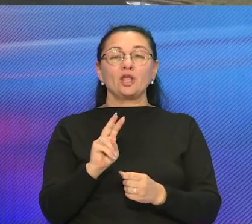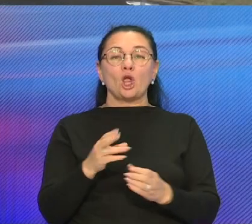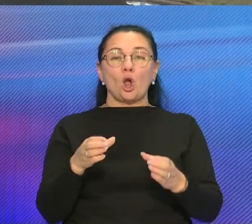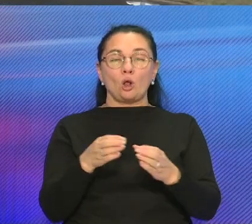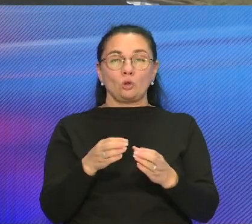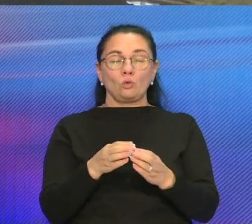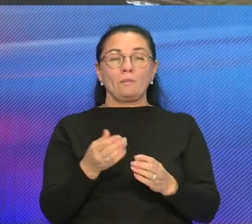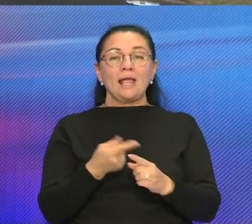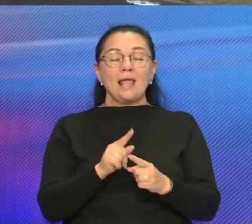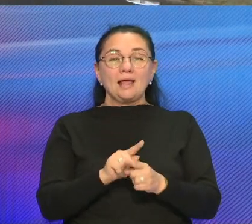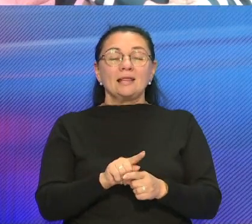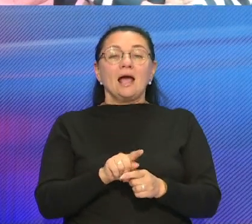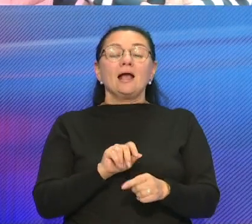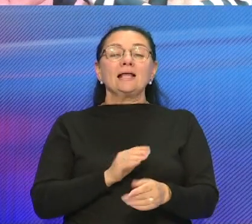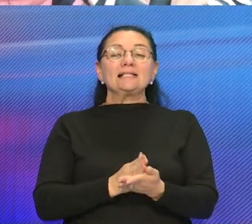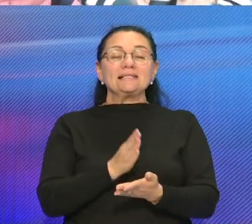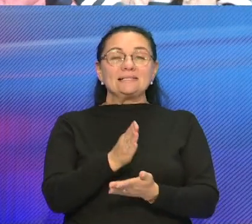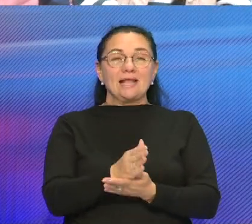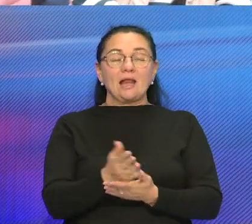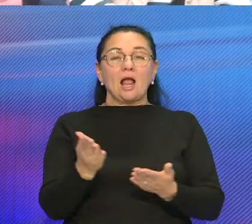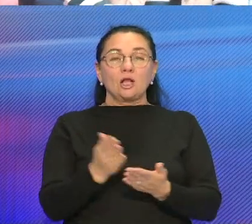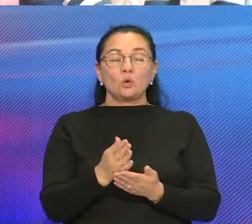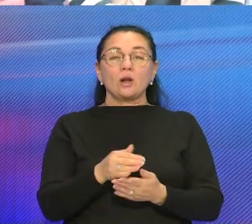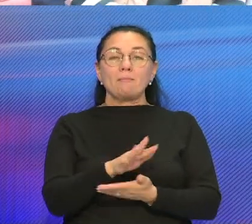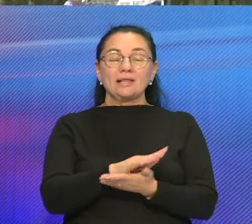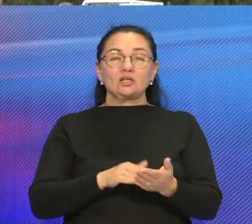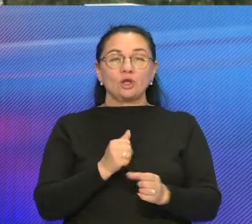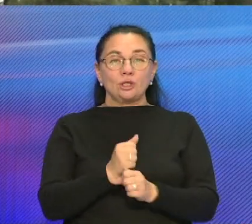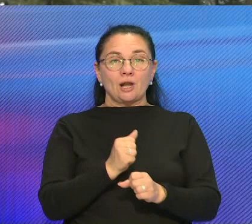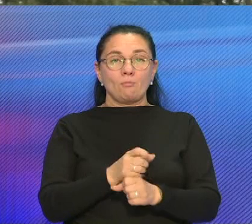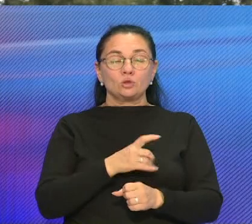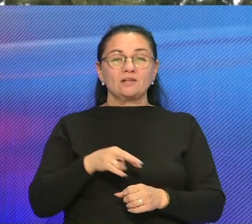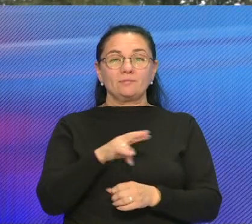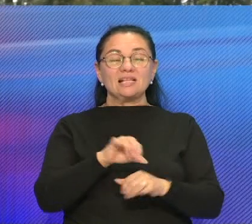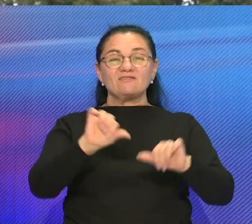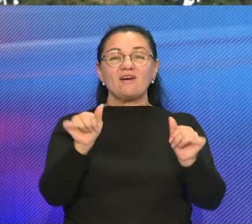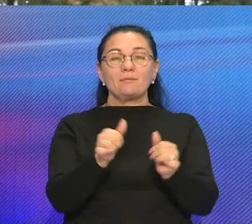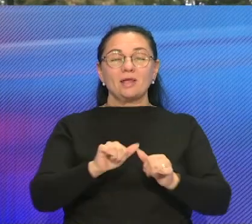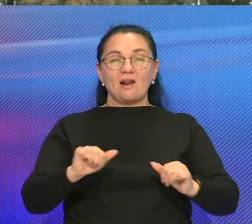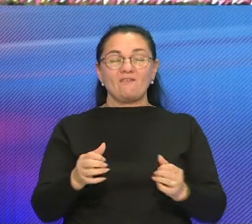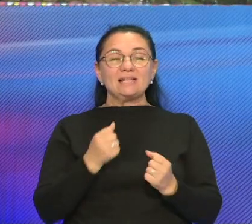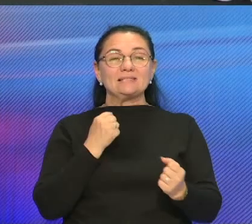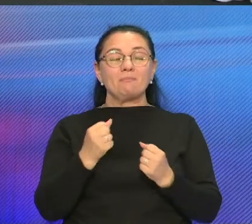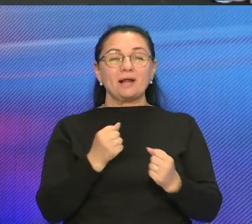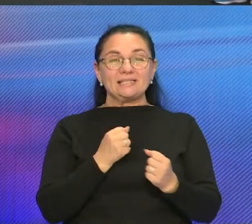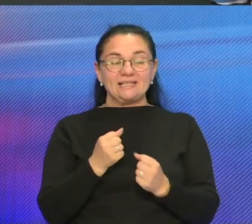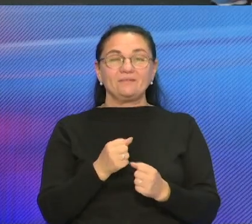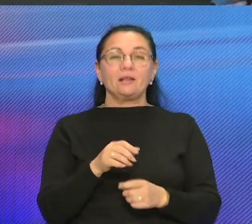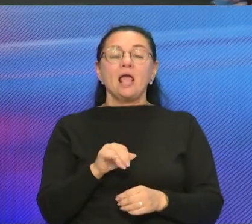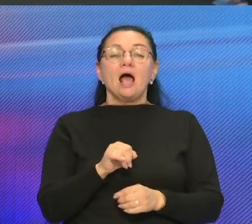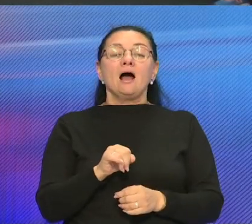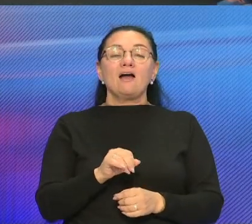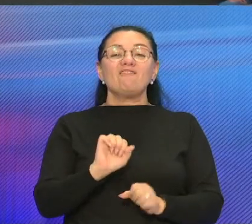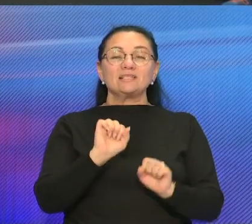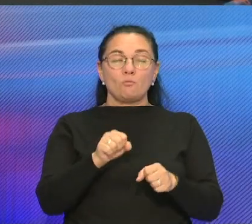проекта Special Olympics, який протягивая працаваць у Беларуси, сформироваць спартыунные навыки у дятей с осабливостями